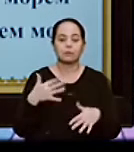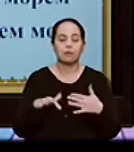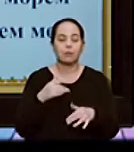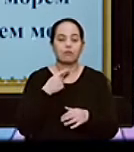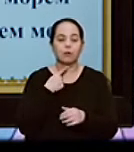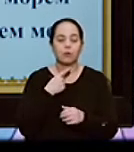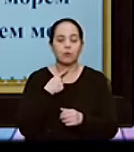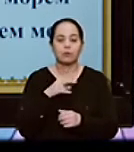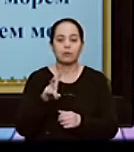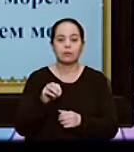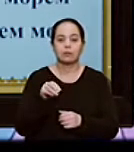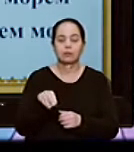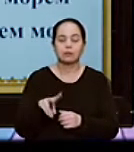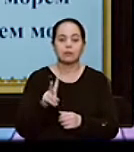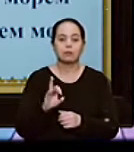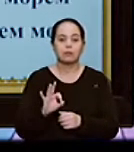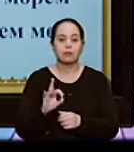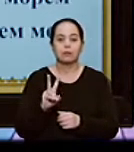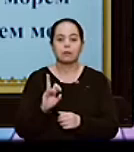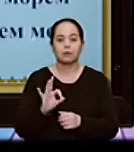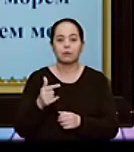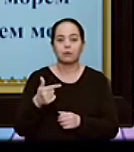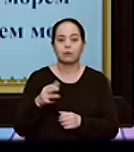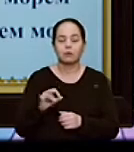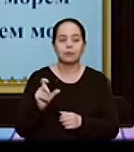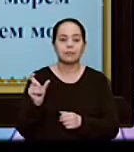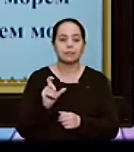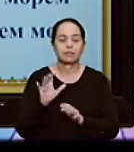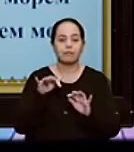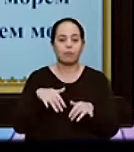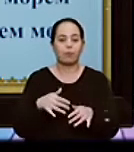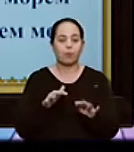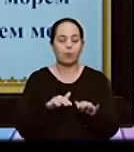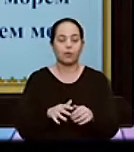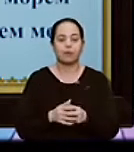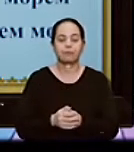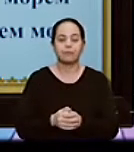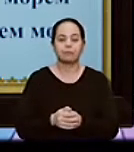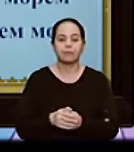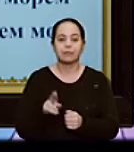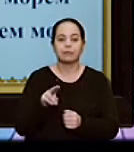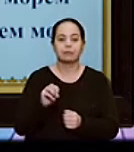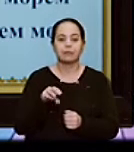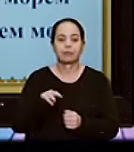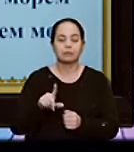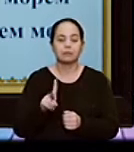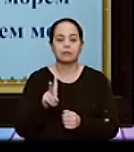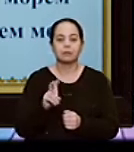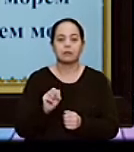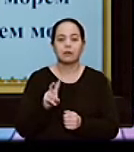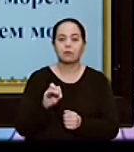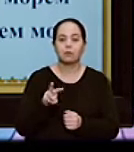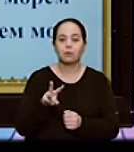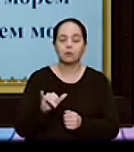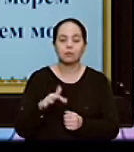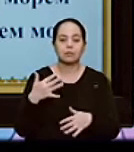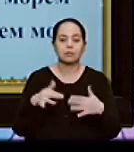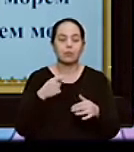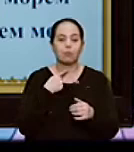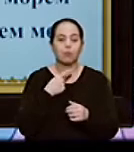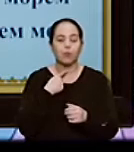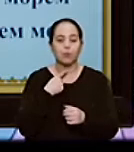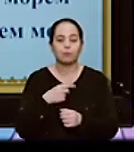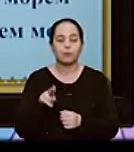Нет, какого синего моря? Дать какому слабому голосу?